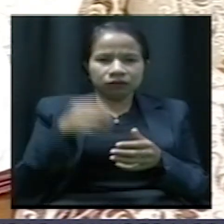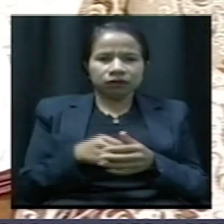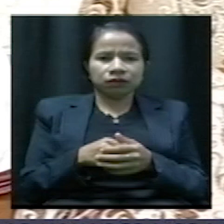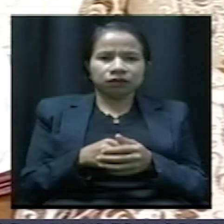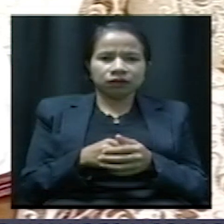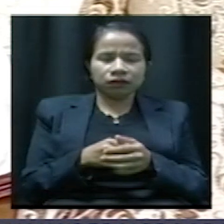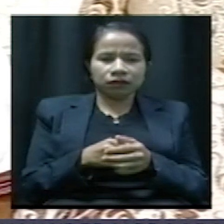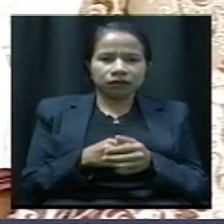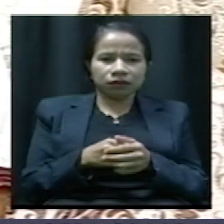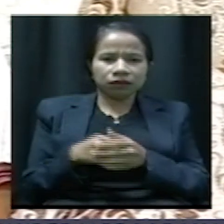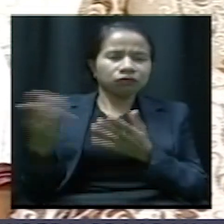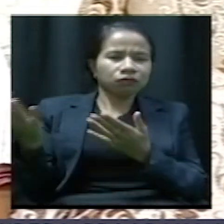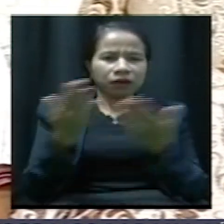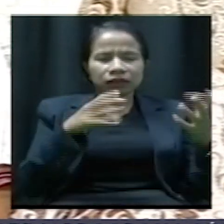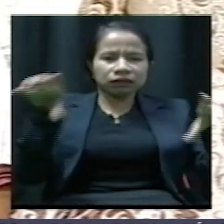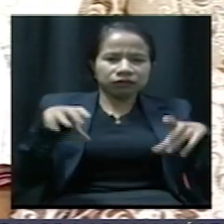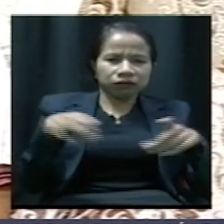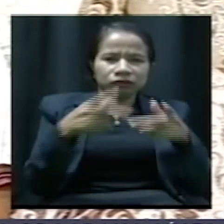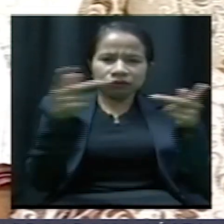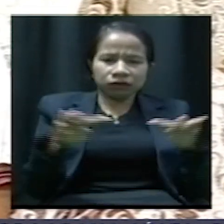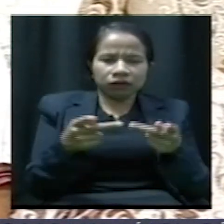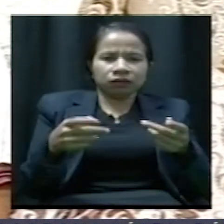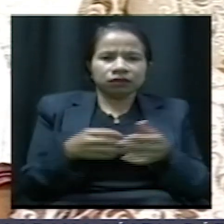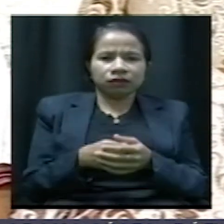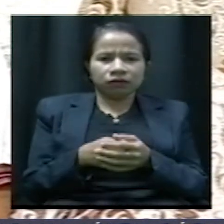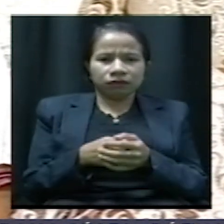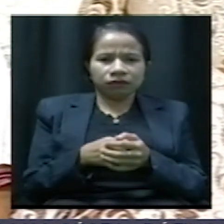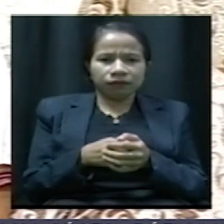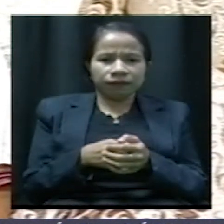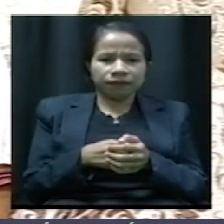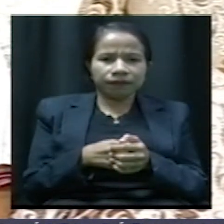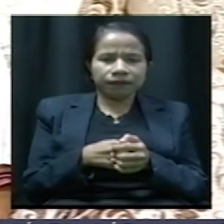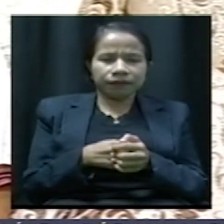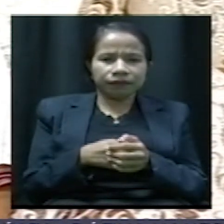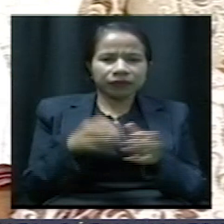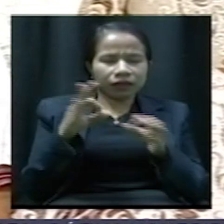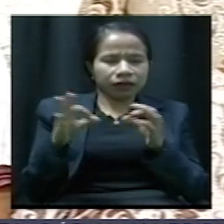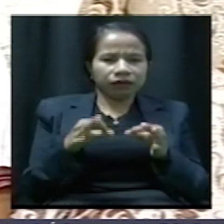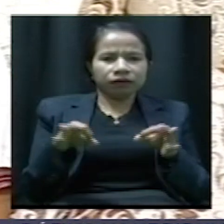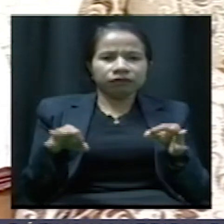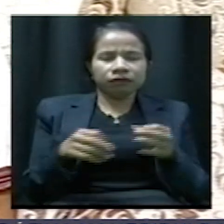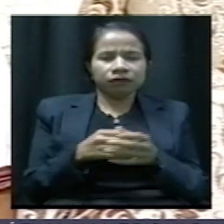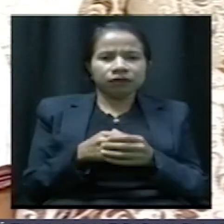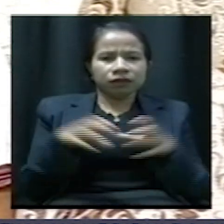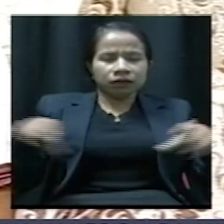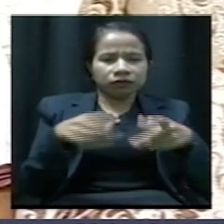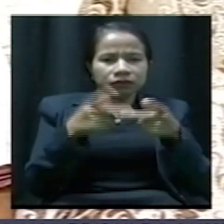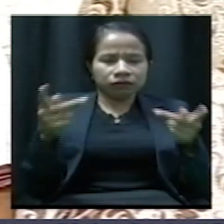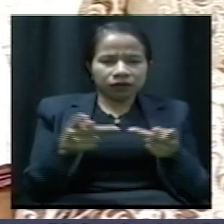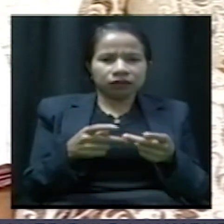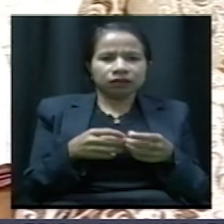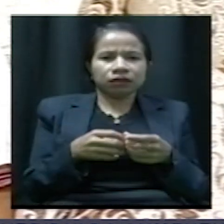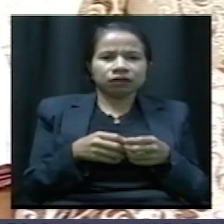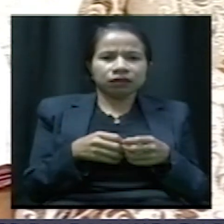sirane pior leo lori to o iha insang, maski insang adopta